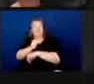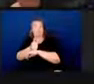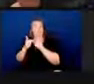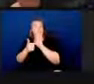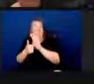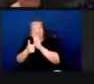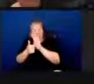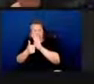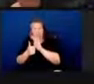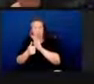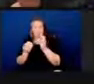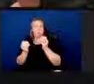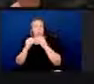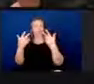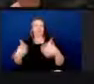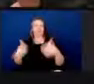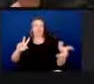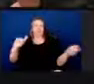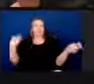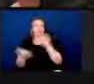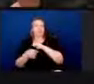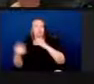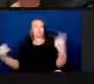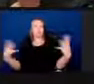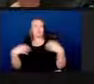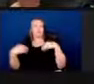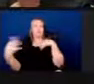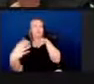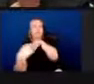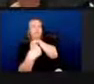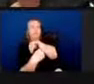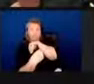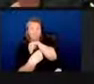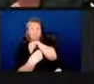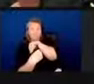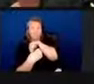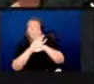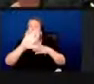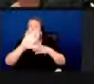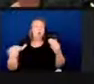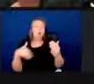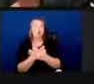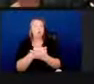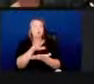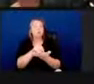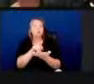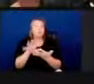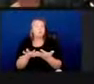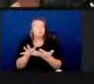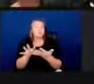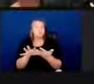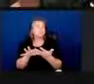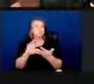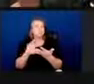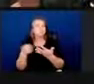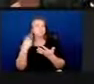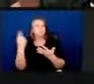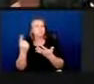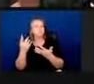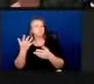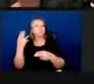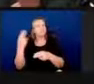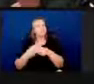and engaged and benefit. It is truly wall to wall, so every student at Wagner High School is named and claimed in one of our academies.